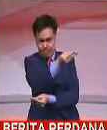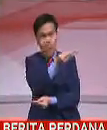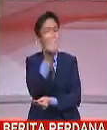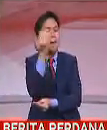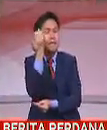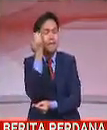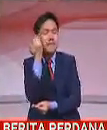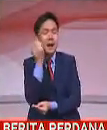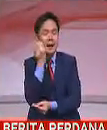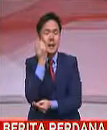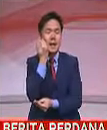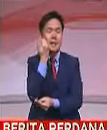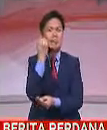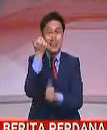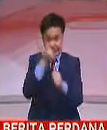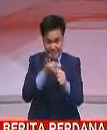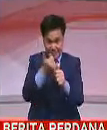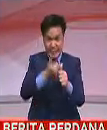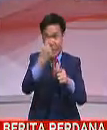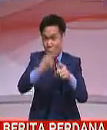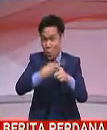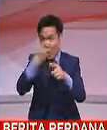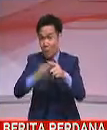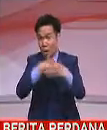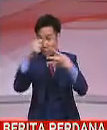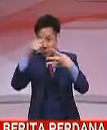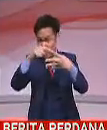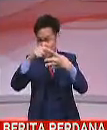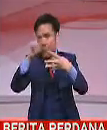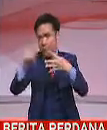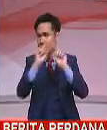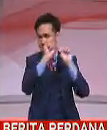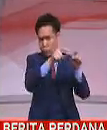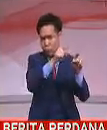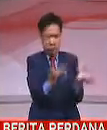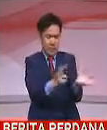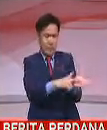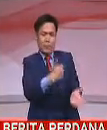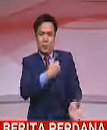pejabat SPRM setiap awal bulan. Hakim membenarkan permohonan itu.